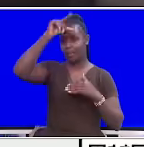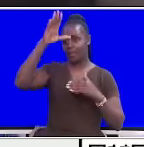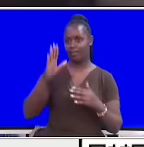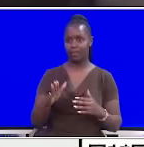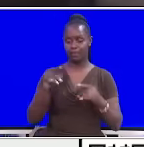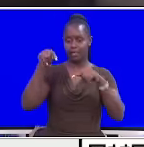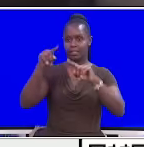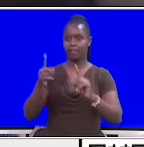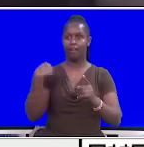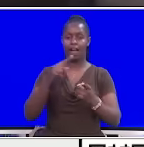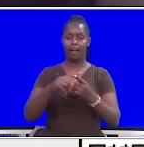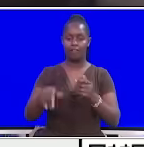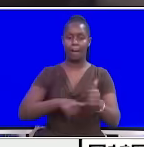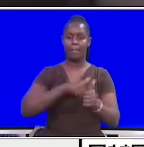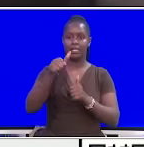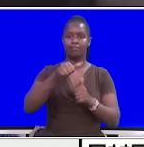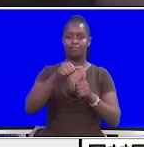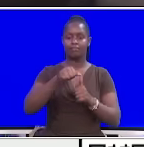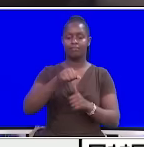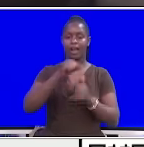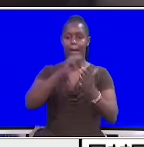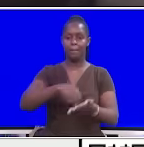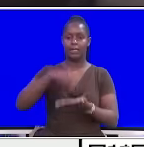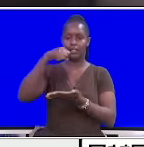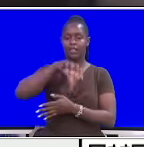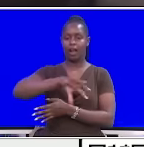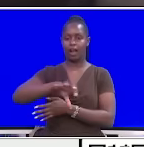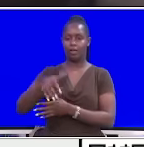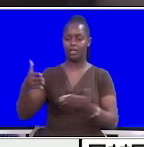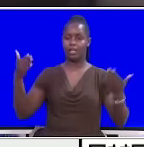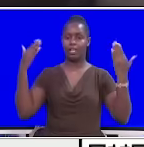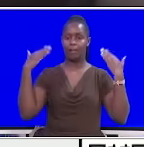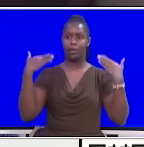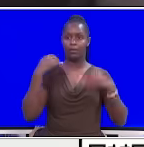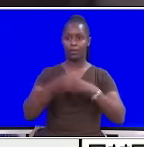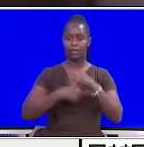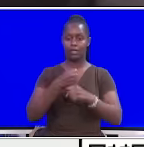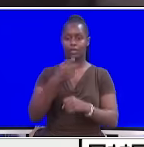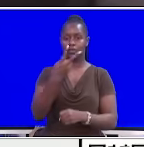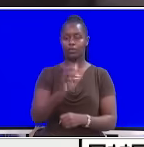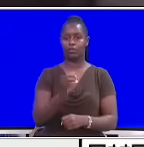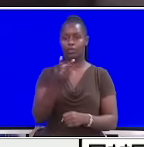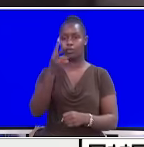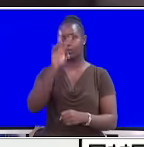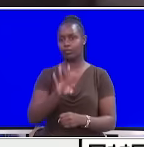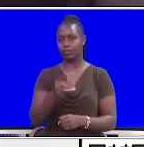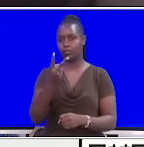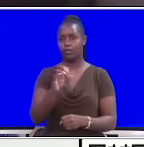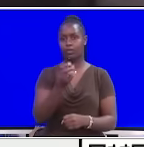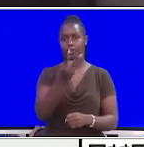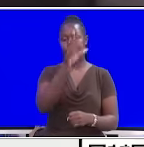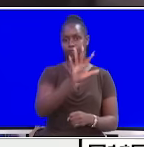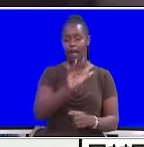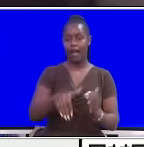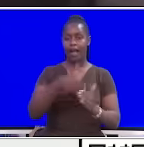hatimaye amepitisha bajeti ya kaunti ya Meru ya mwaka 2024 mwaka 2025 licha ya wakilishi